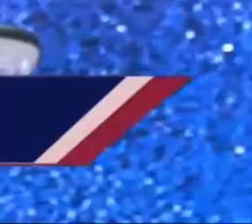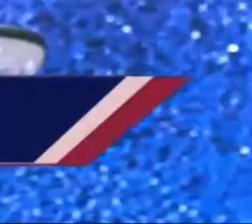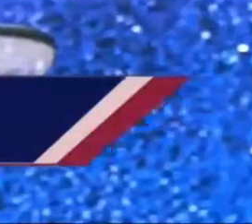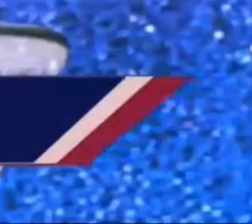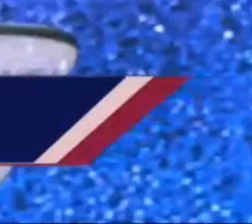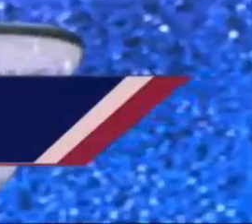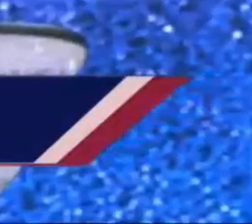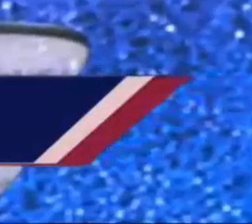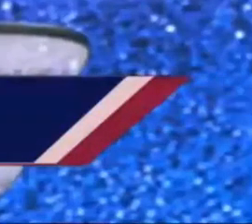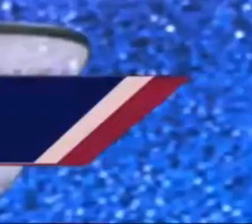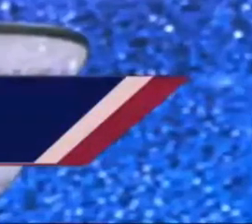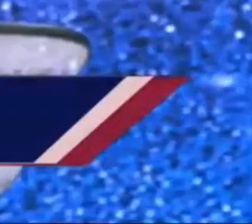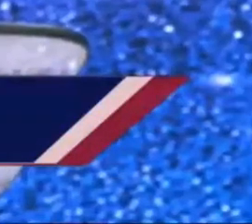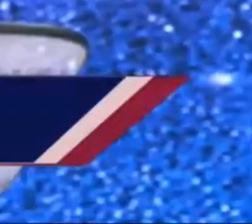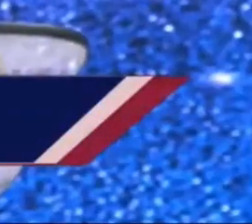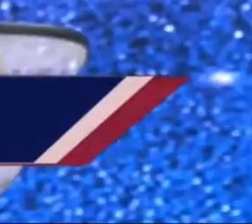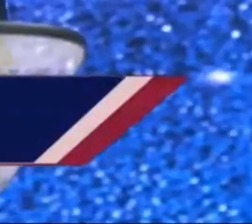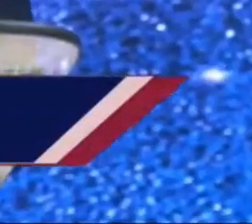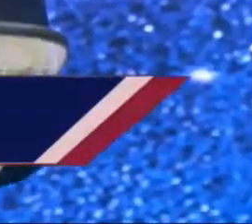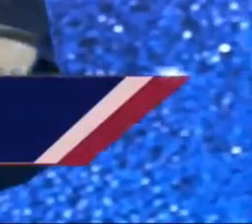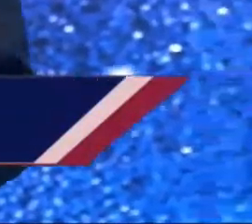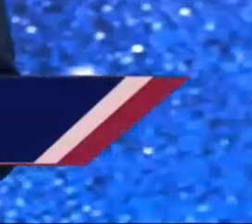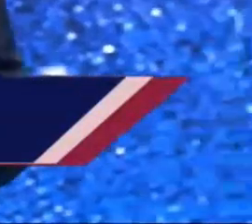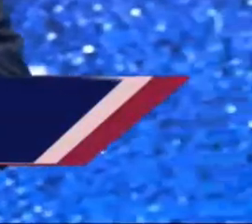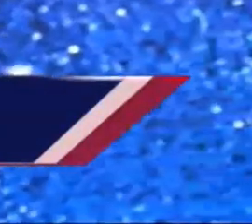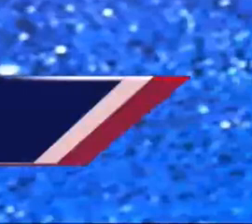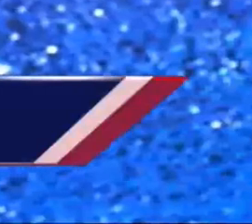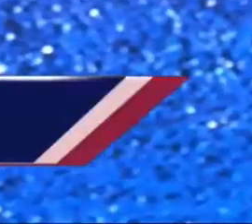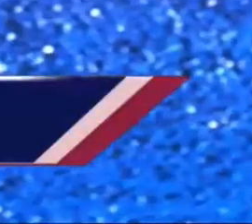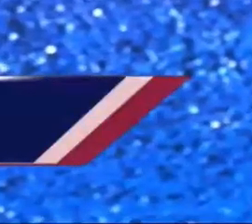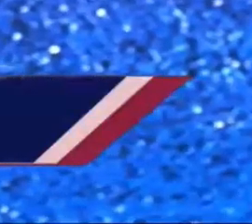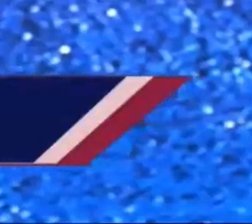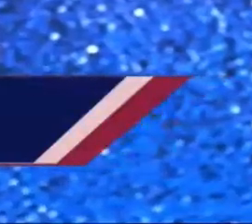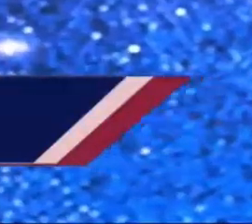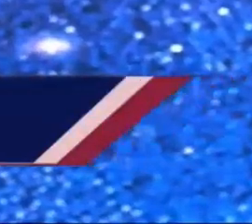Josué, fils de Noun, serviteur de Moïse.